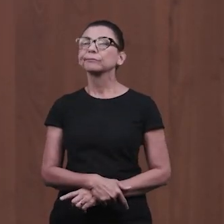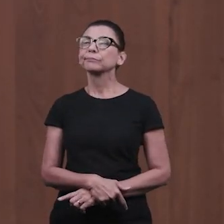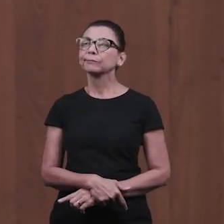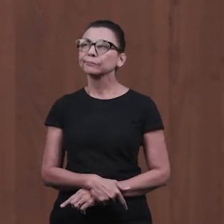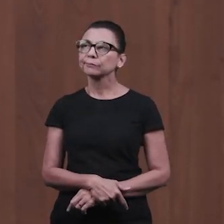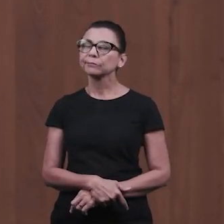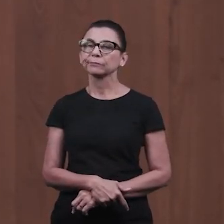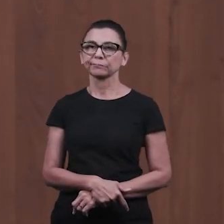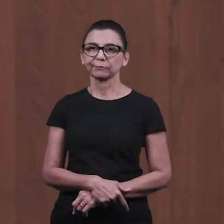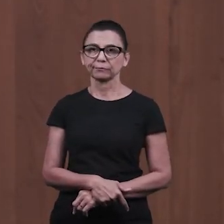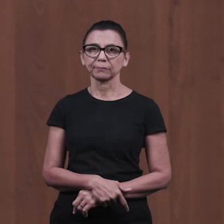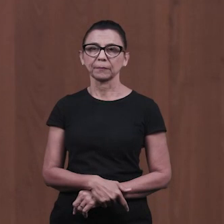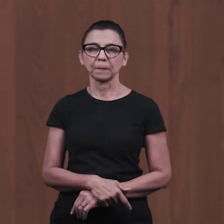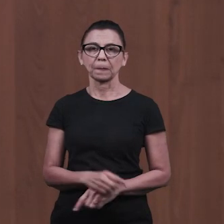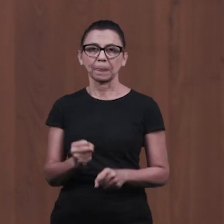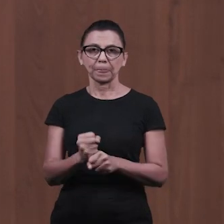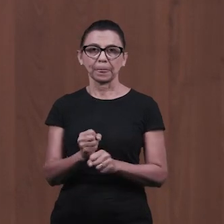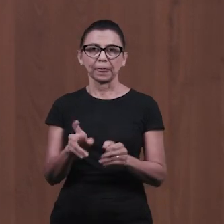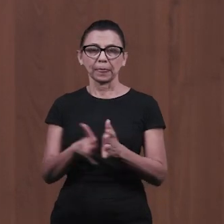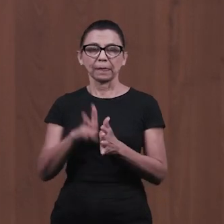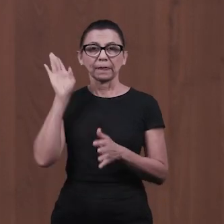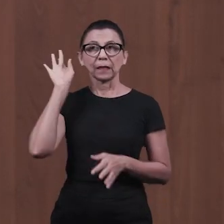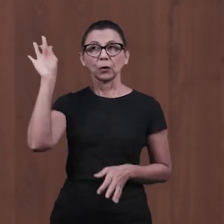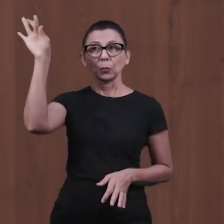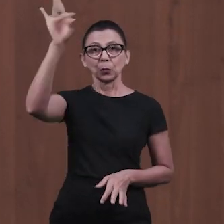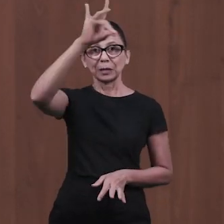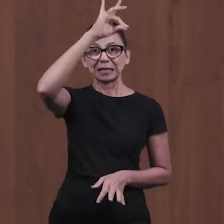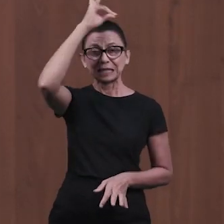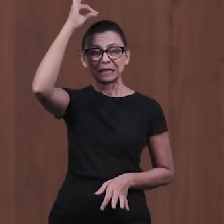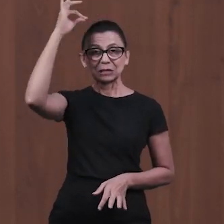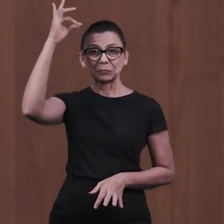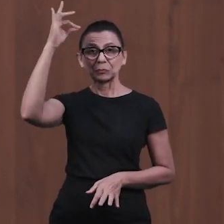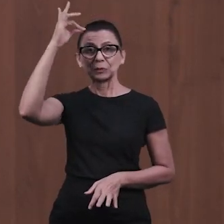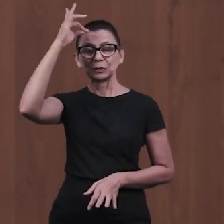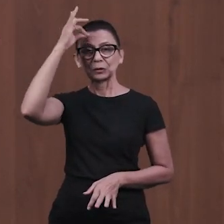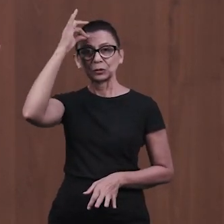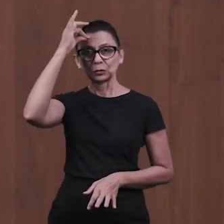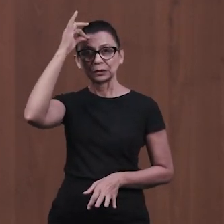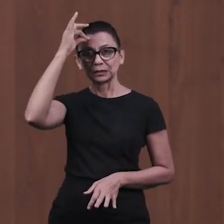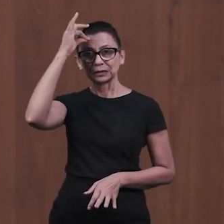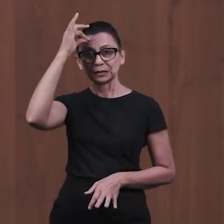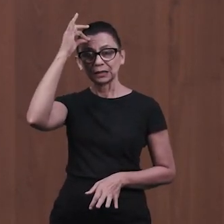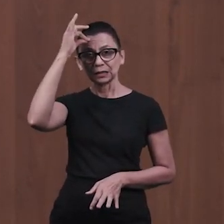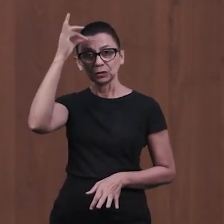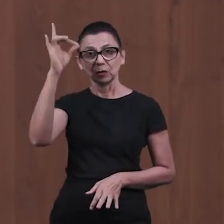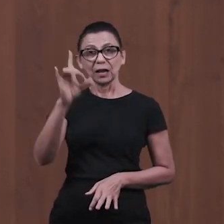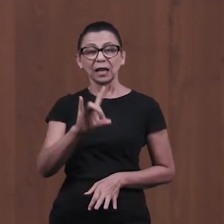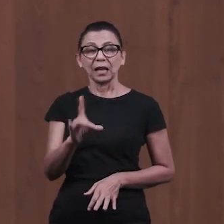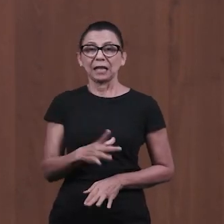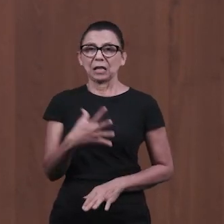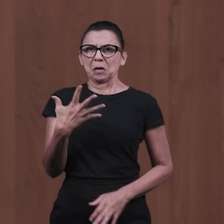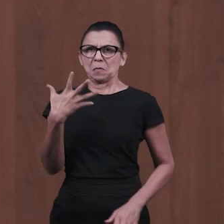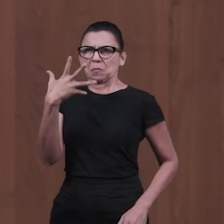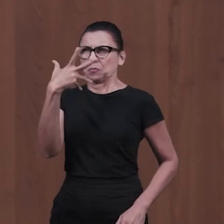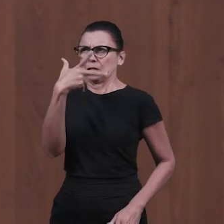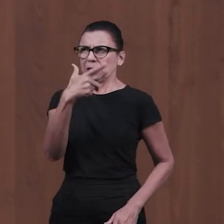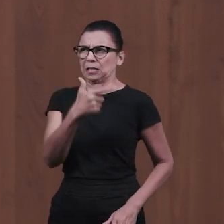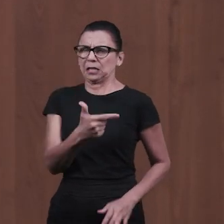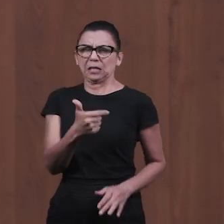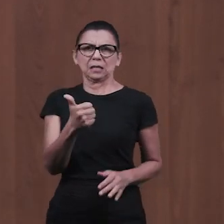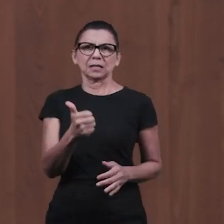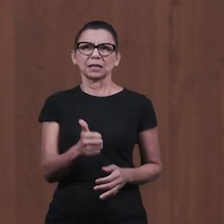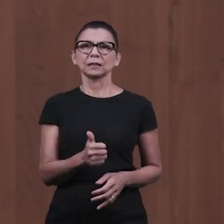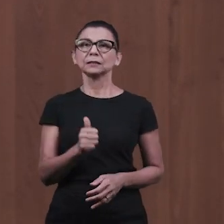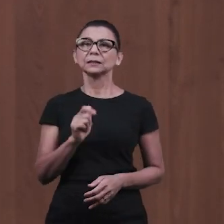L'œuvre du Saint-Esprit, elle n'a pas d'apparence. Elle n'attire pas des foules, parce qu'en elle, nous ne